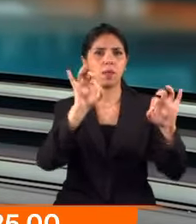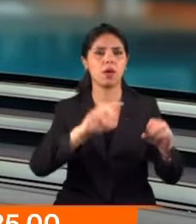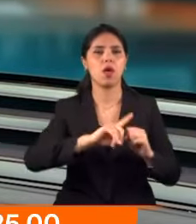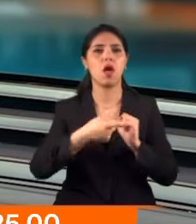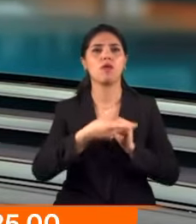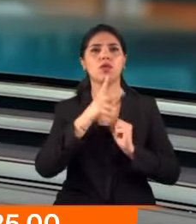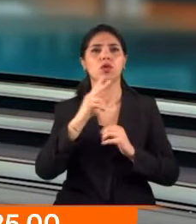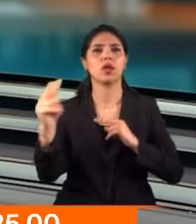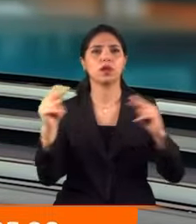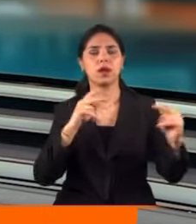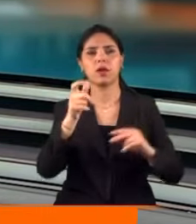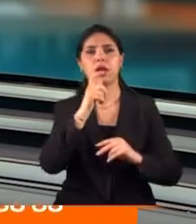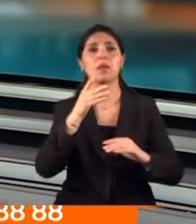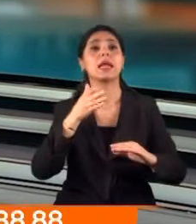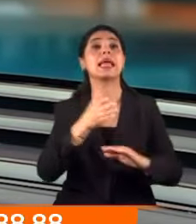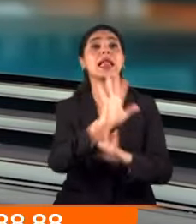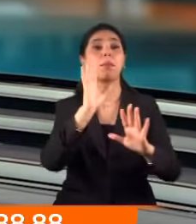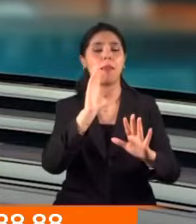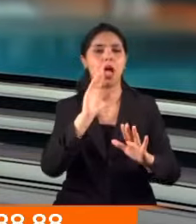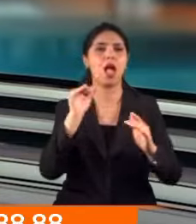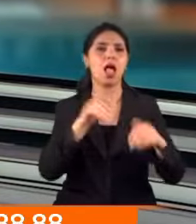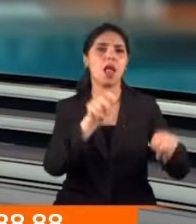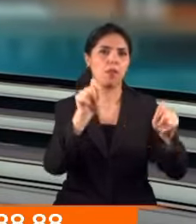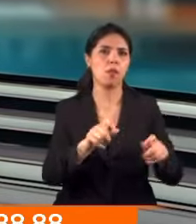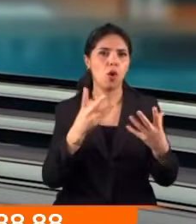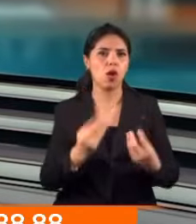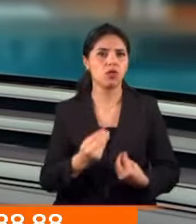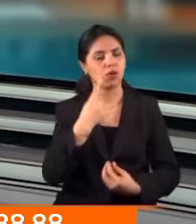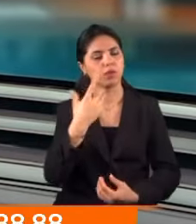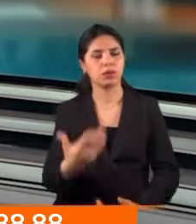sonunda restoran ve kafelere gitmeme eylemi yapılacak.